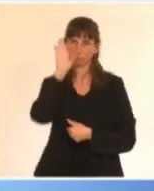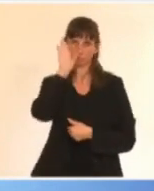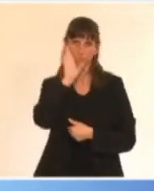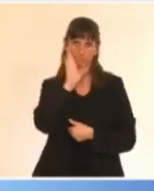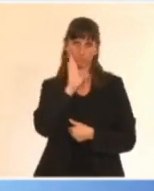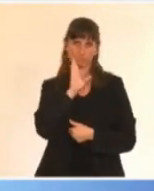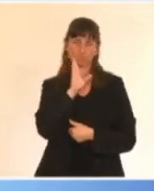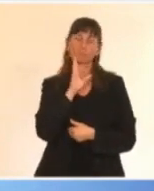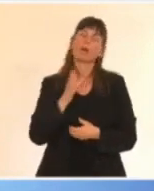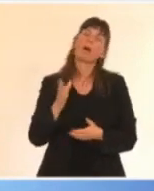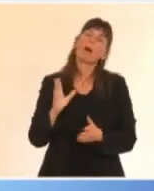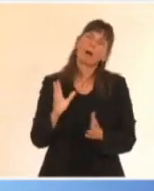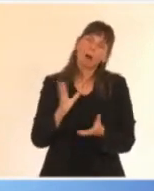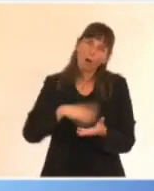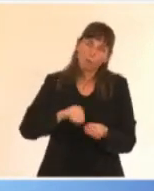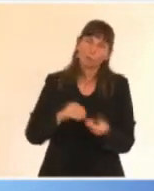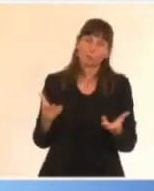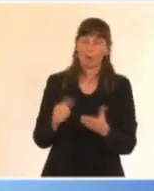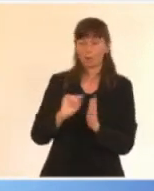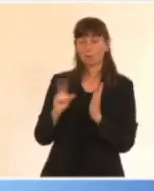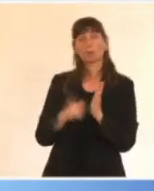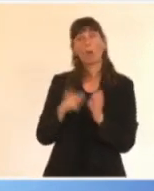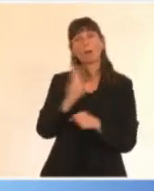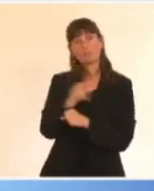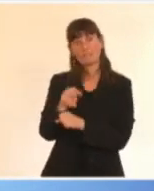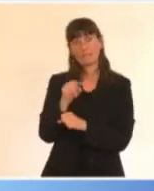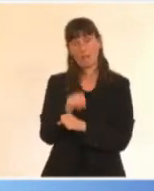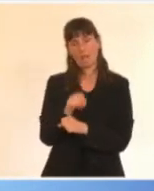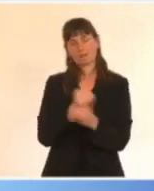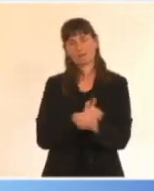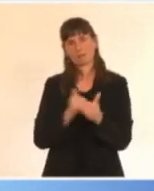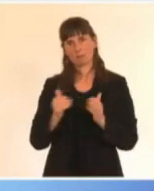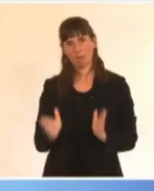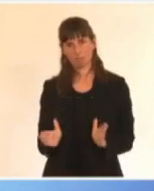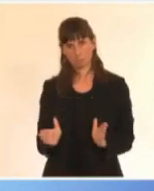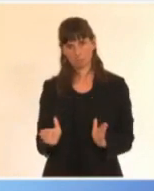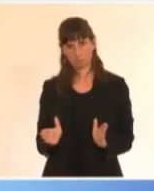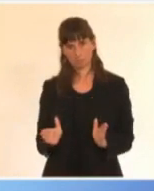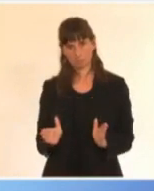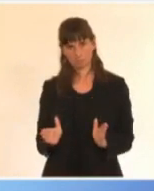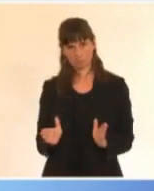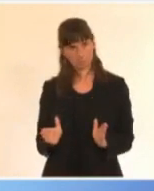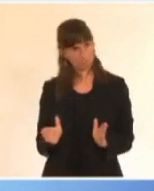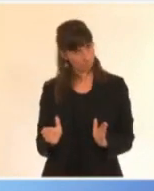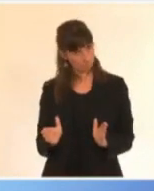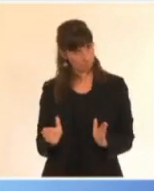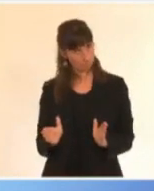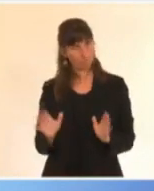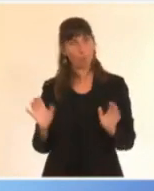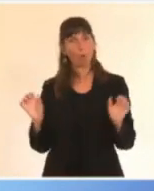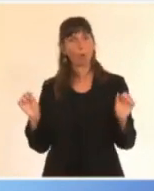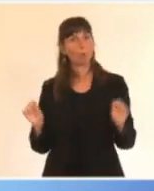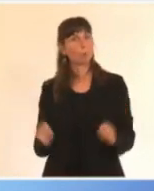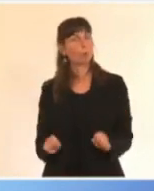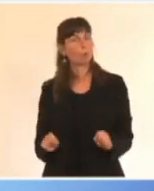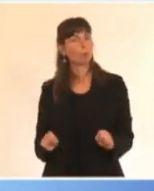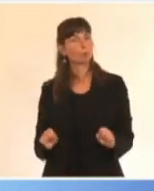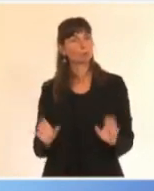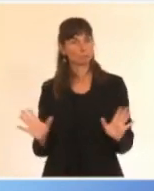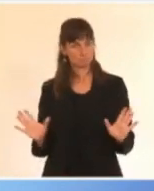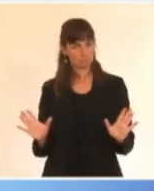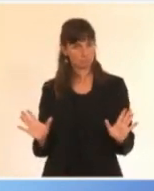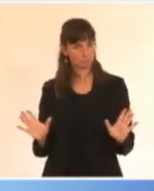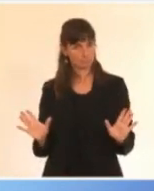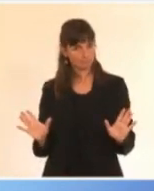normal, que ce droit de visite très encadré pourra s'appliquer dans les mêmes conditions pour